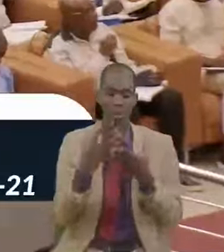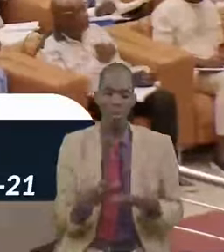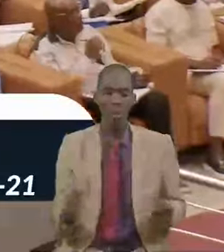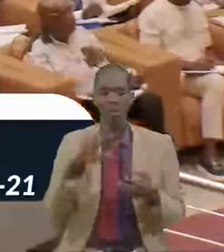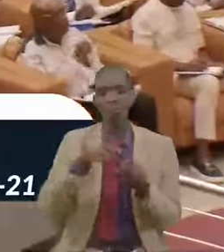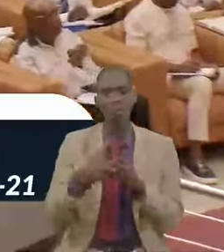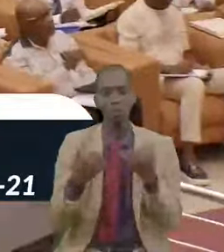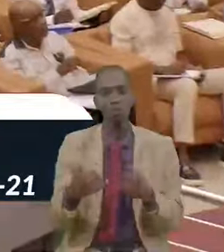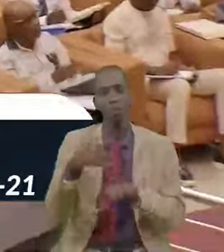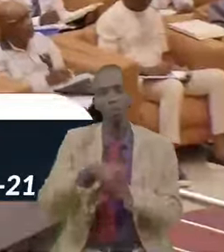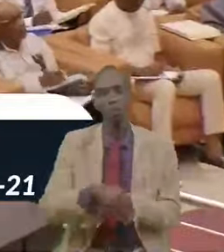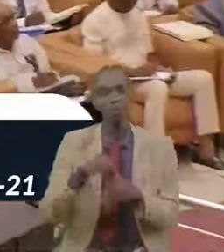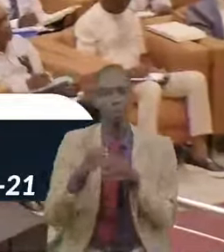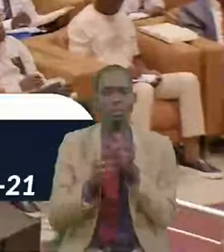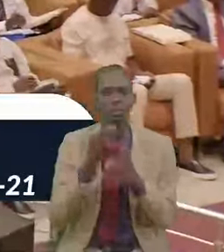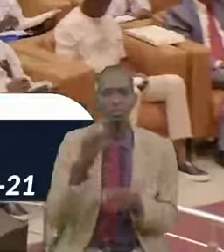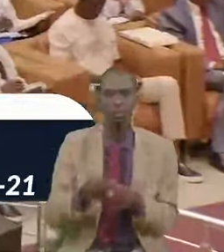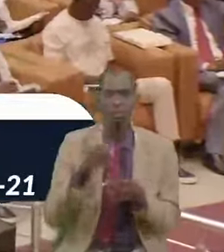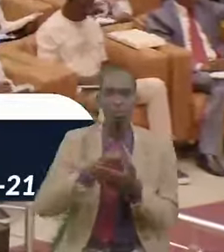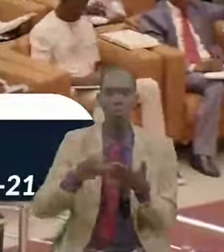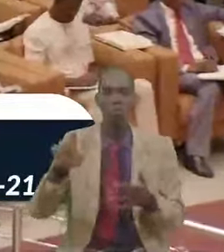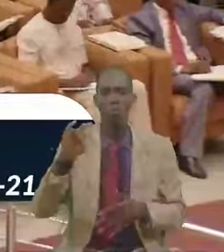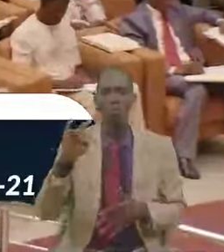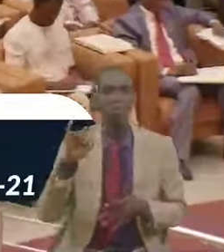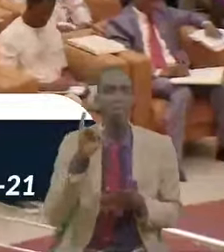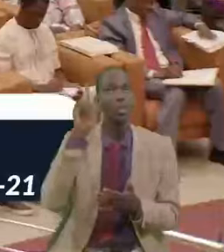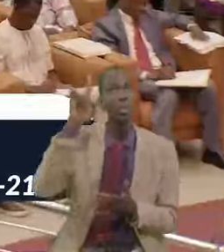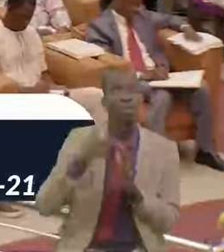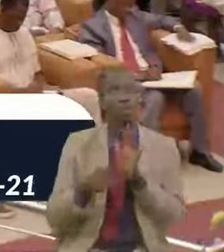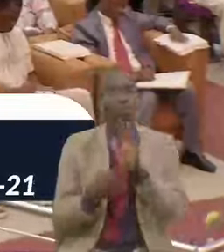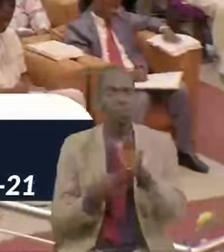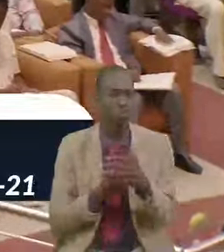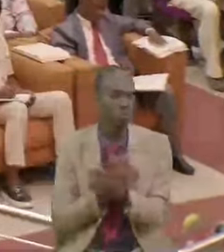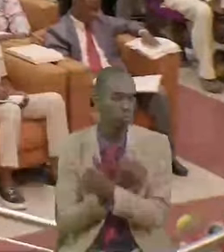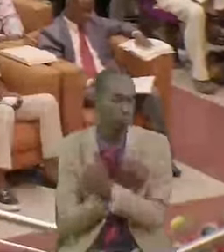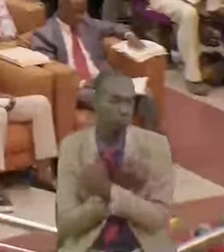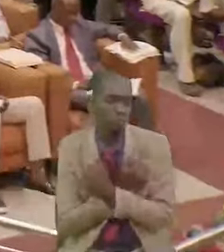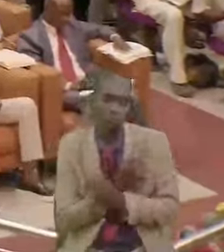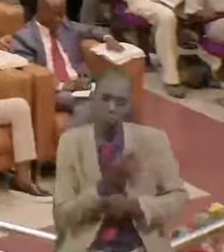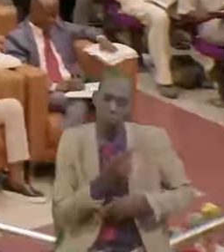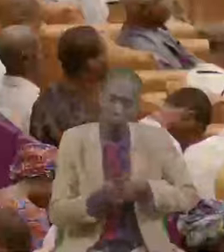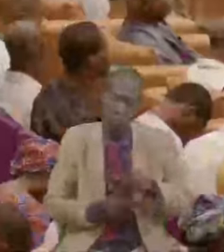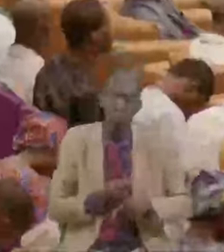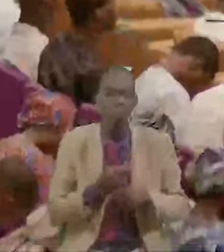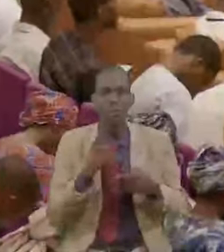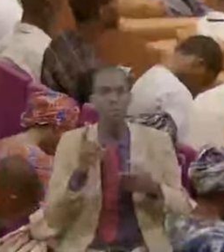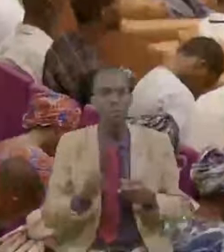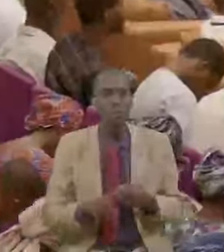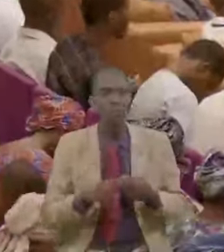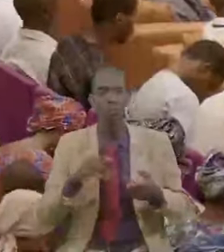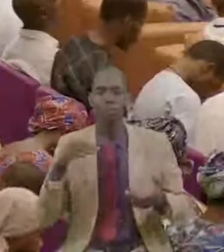ce jour. Verset 18. Tu fais miséricorde jusqu'à la millième génération. Tu